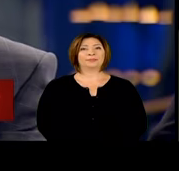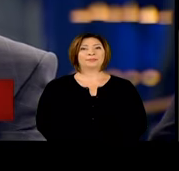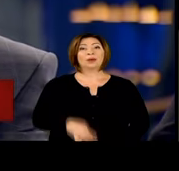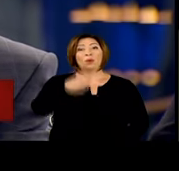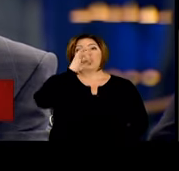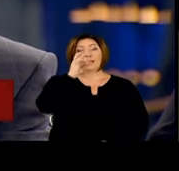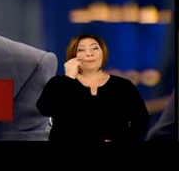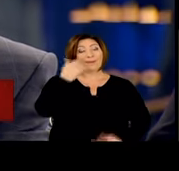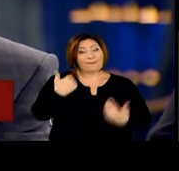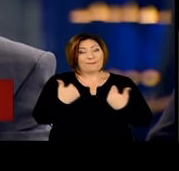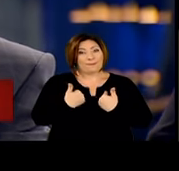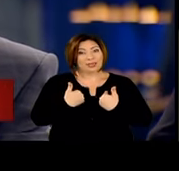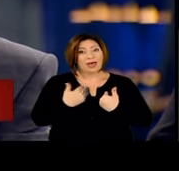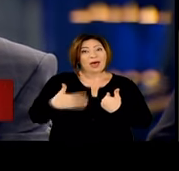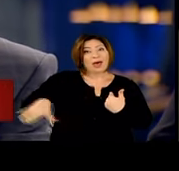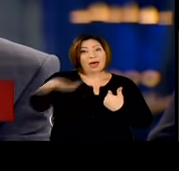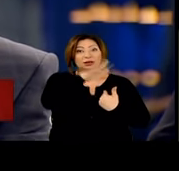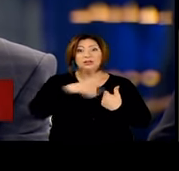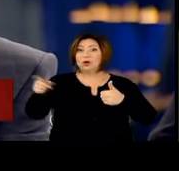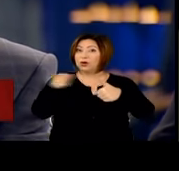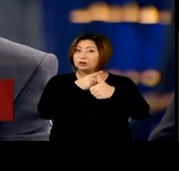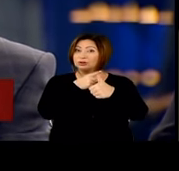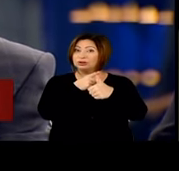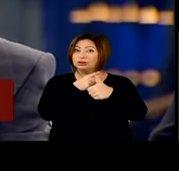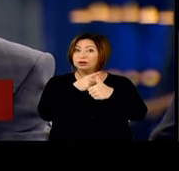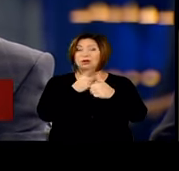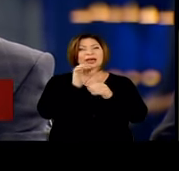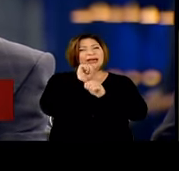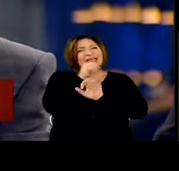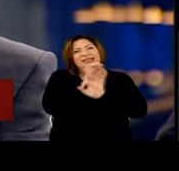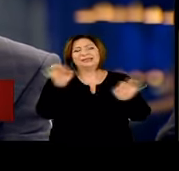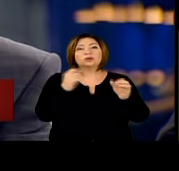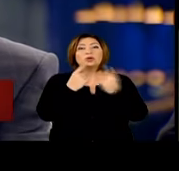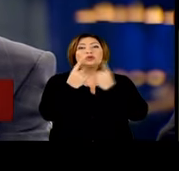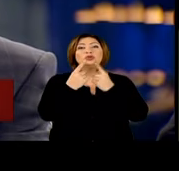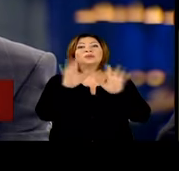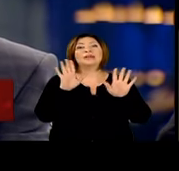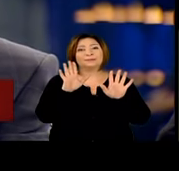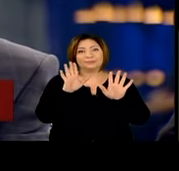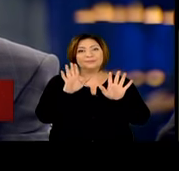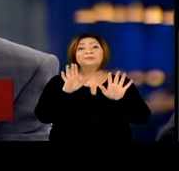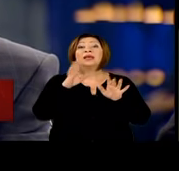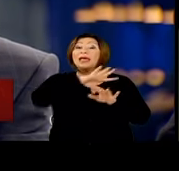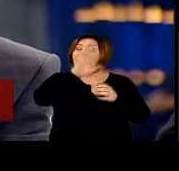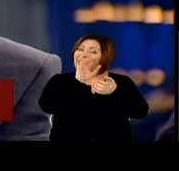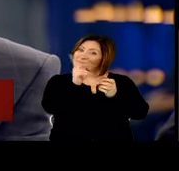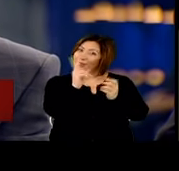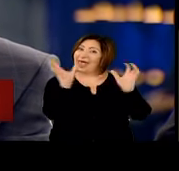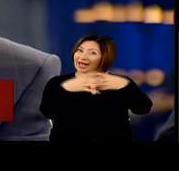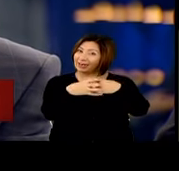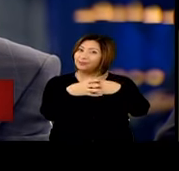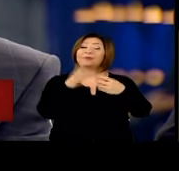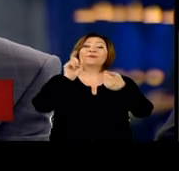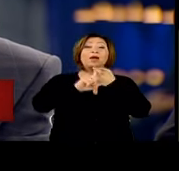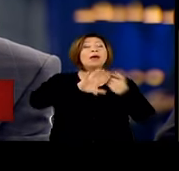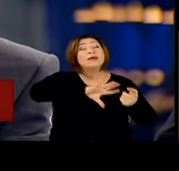Okan Bey, ben... Her şeyden önce hiç konuşmadan ben size ve ekibinize çok teşekkür ediyorum. Çünkü